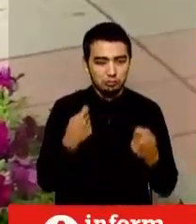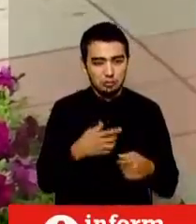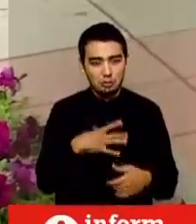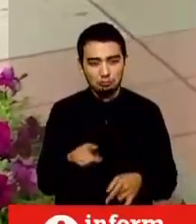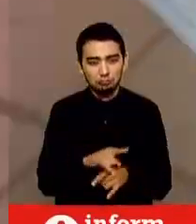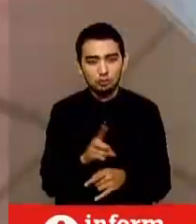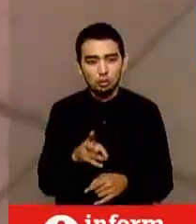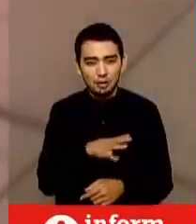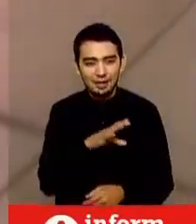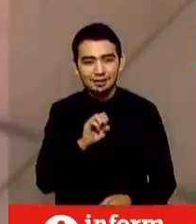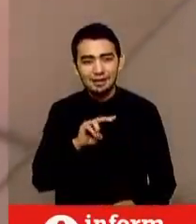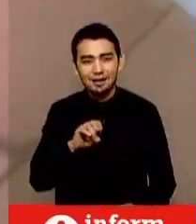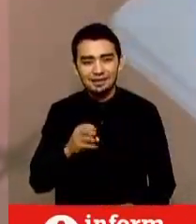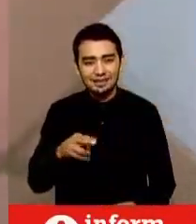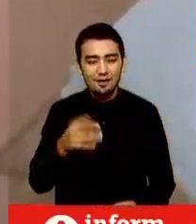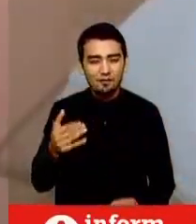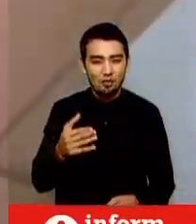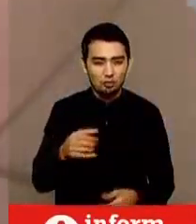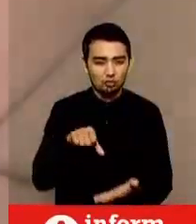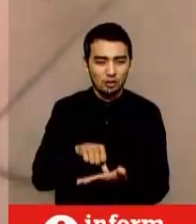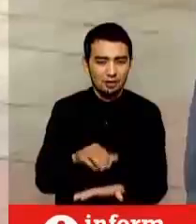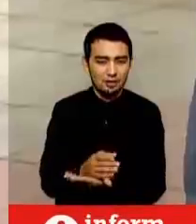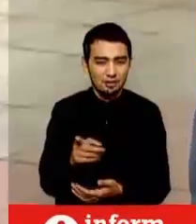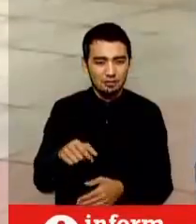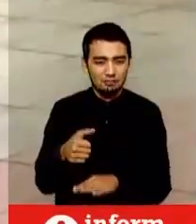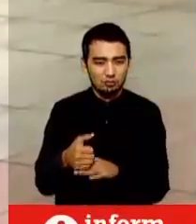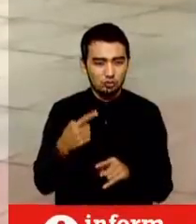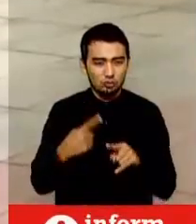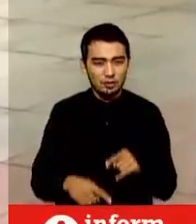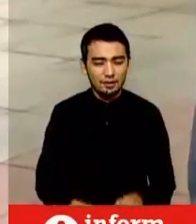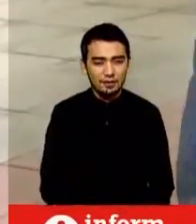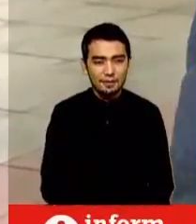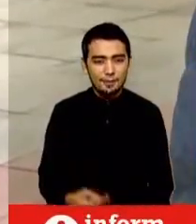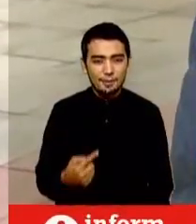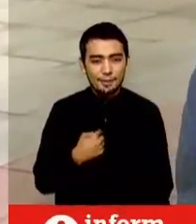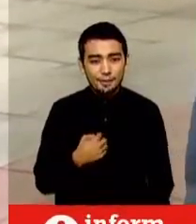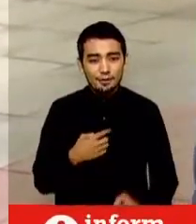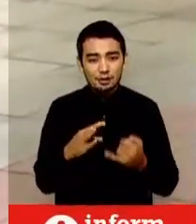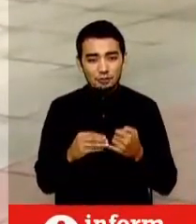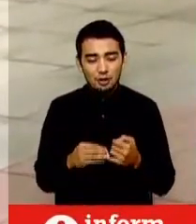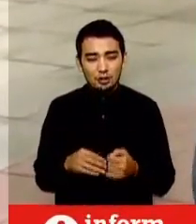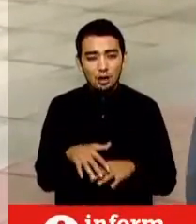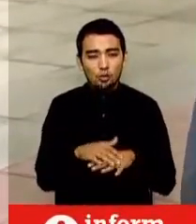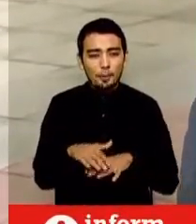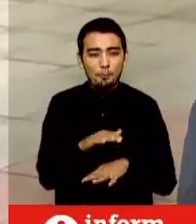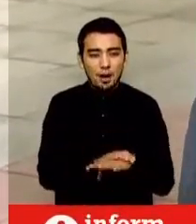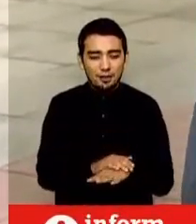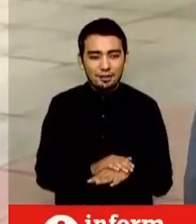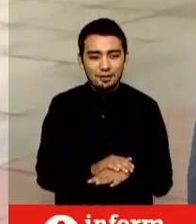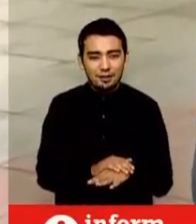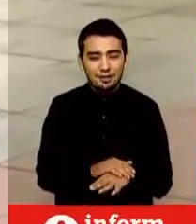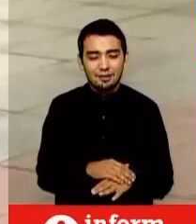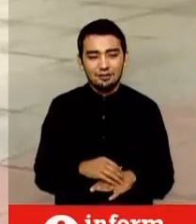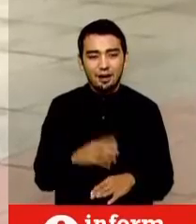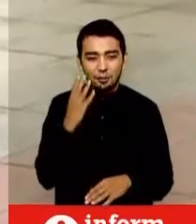құйтырқылыққа станцияның қаржы серіктесінің қатысы бар. Сол тоны бізді алдап, біздің жерді Народный банк Казахстана деген Алматыға